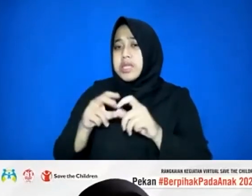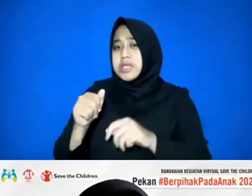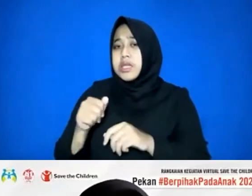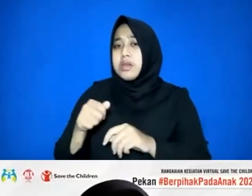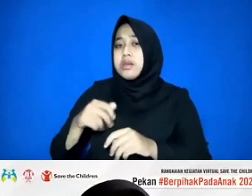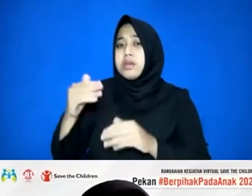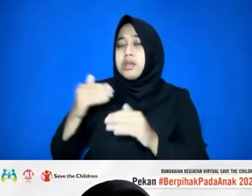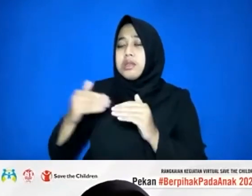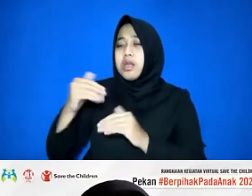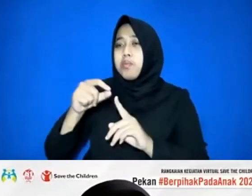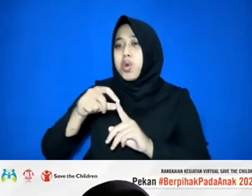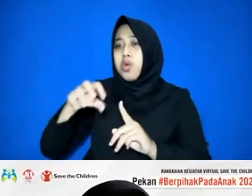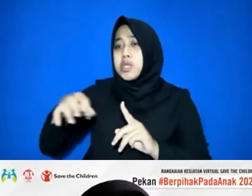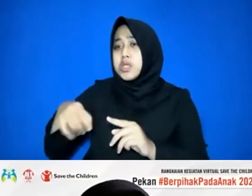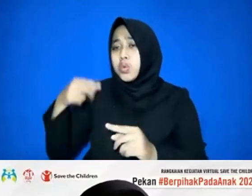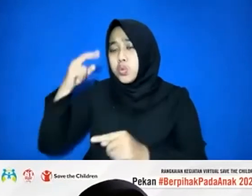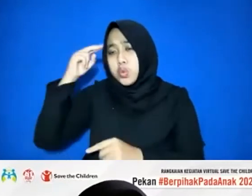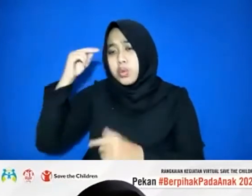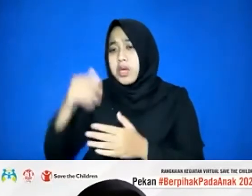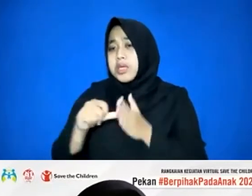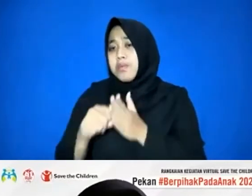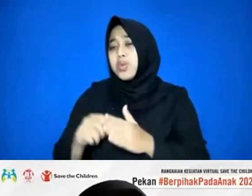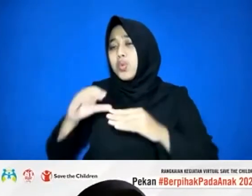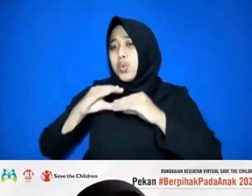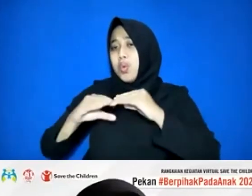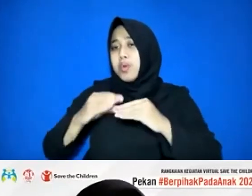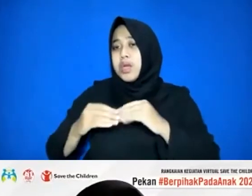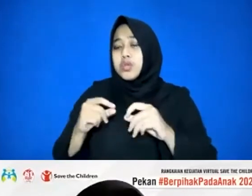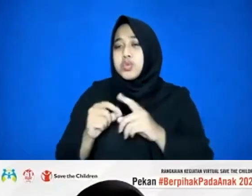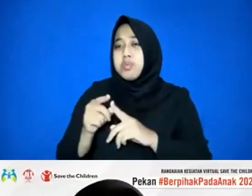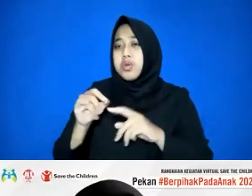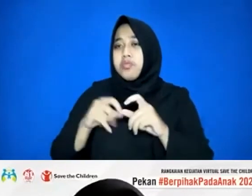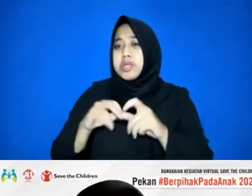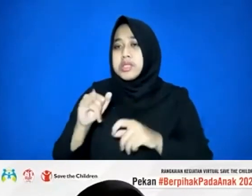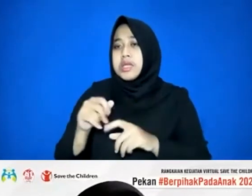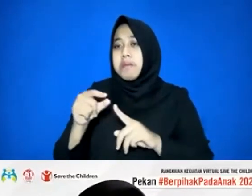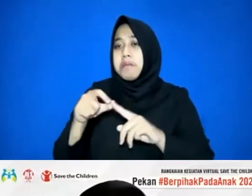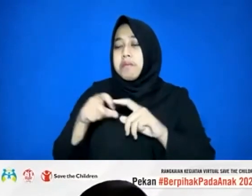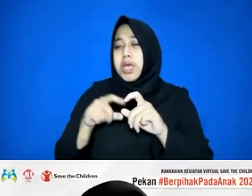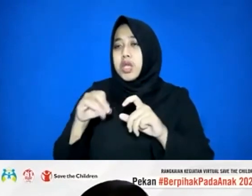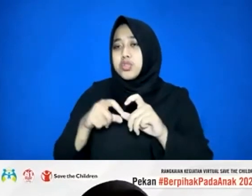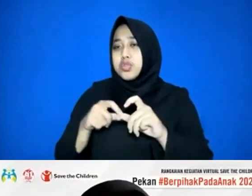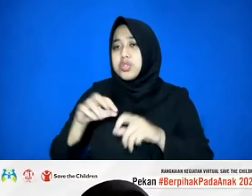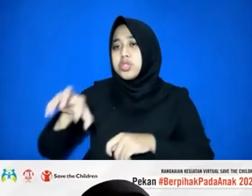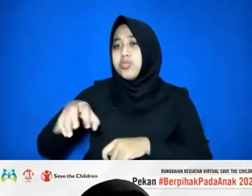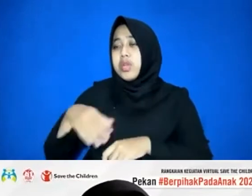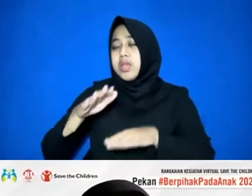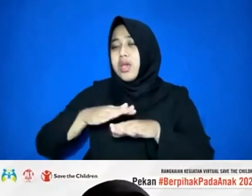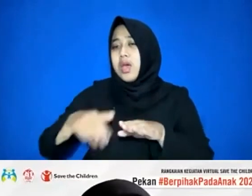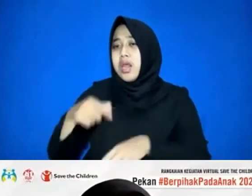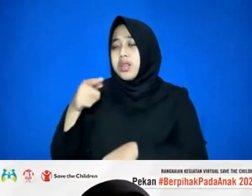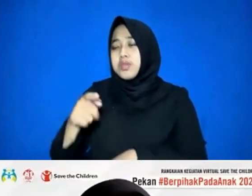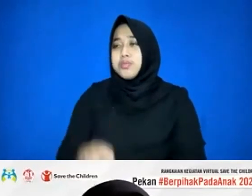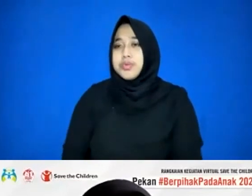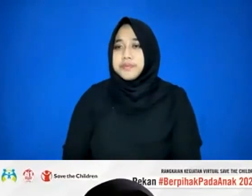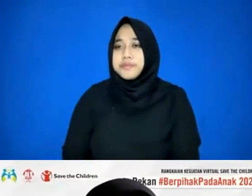provinsi untuk dibantu komunikasi dengan supervisor maupun peksos yang ada di wilayah anak tersebut